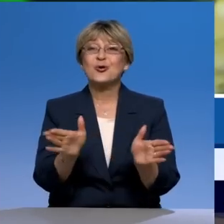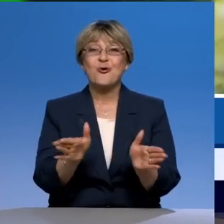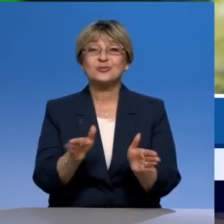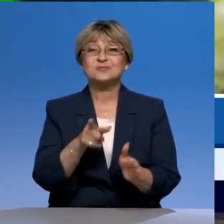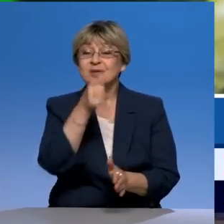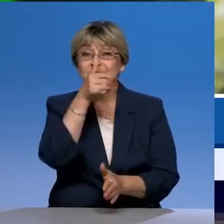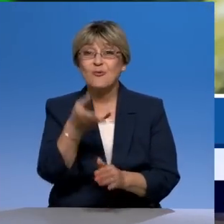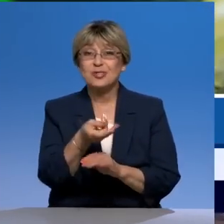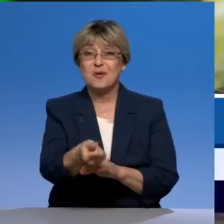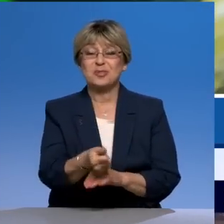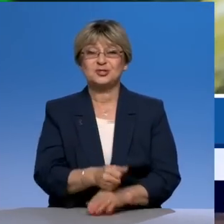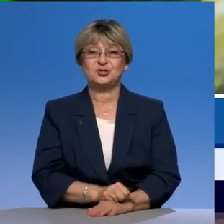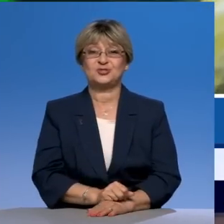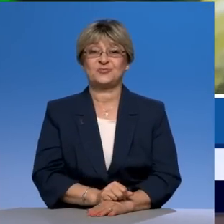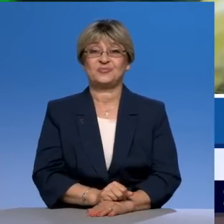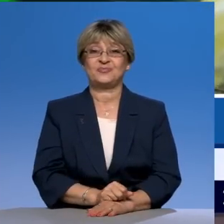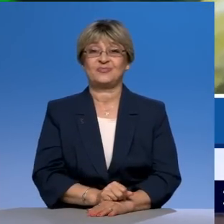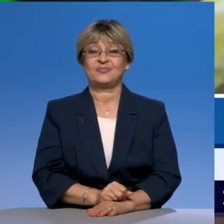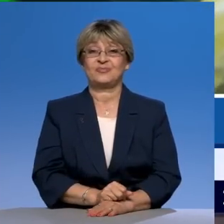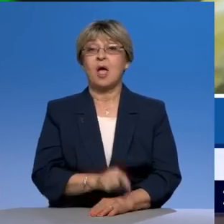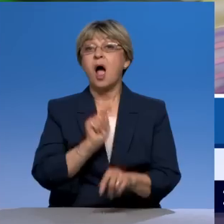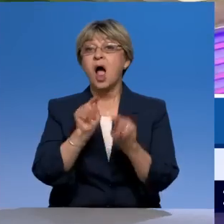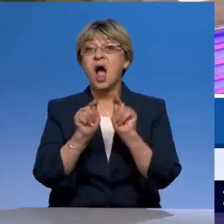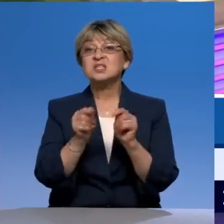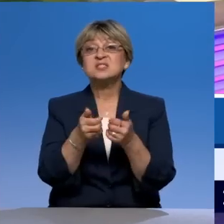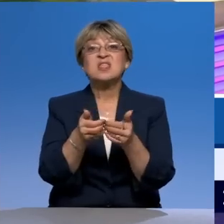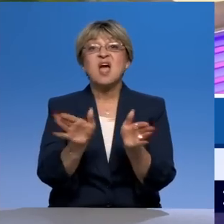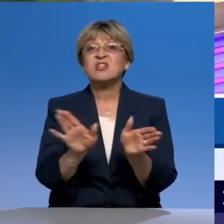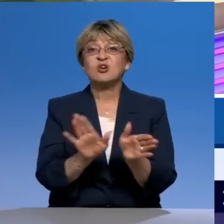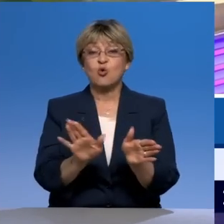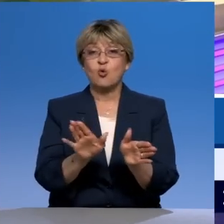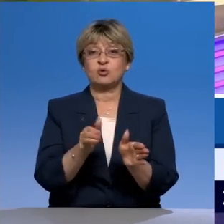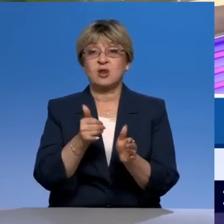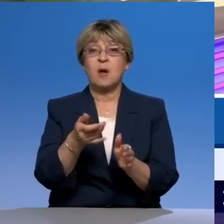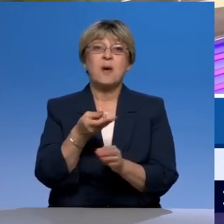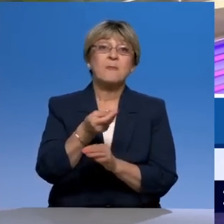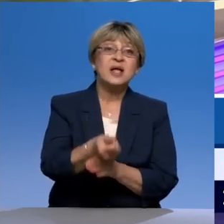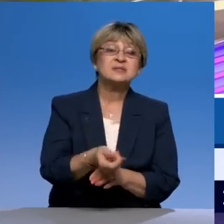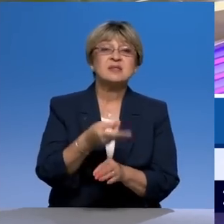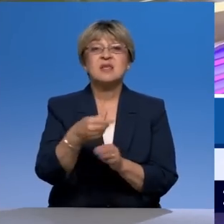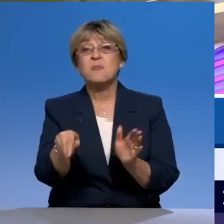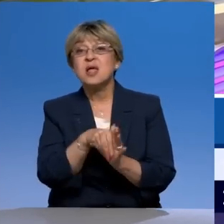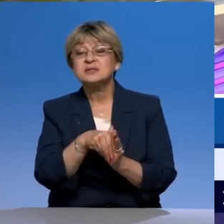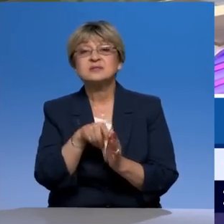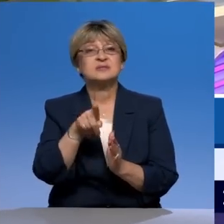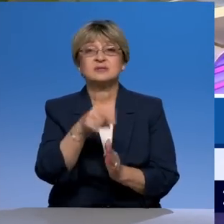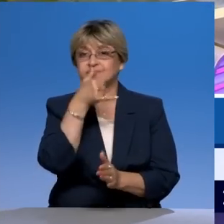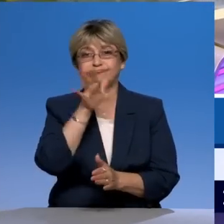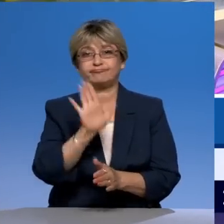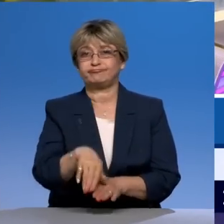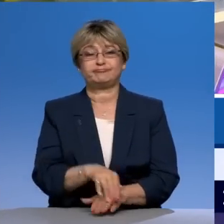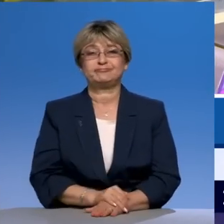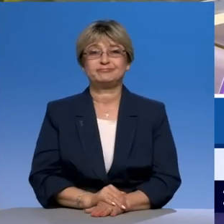платим. Да? Если да. Там, вот, так то есть не введен, и все. Поэтому плати, не плати, к сожалению, здесь не обойдешь эту